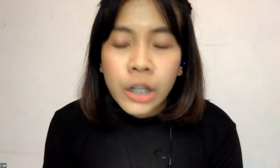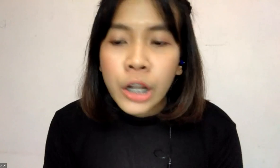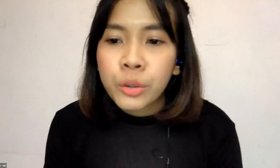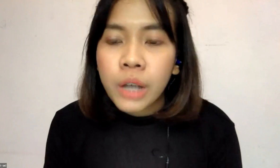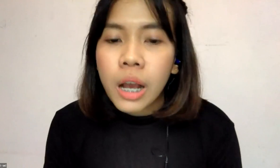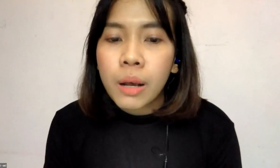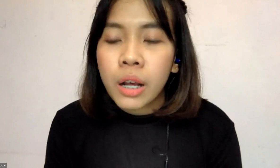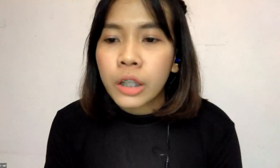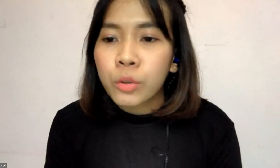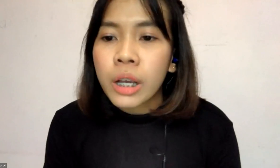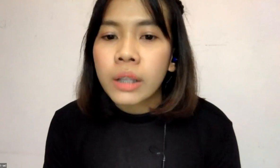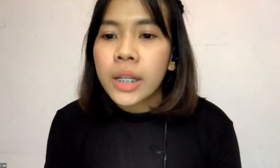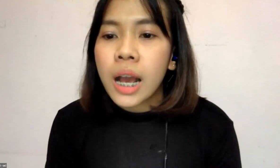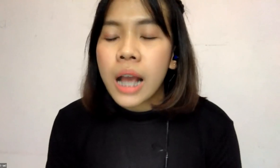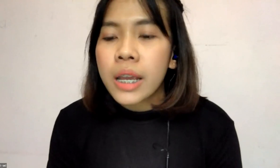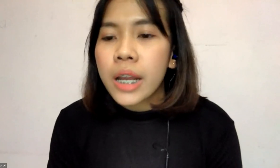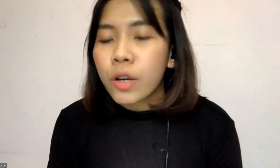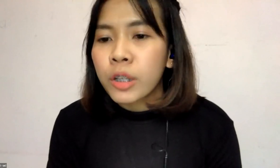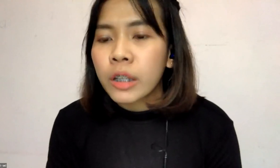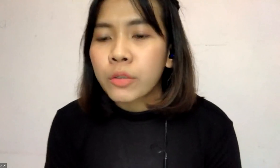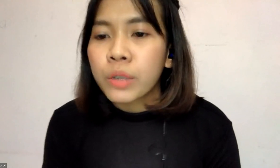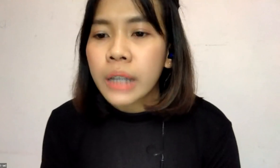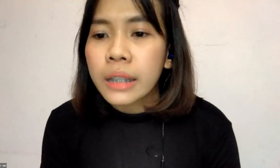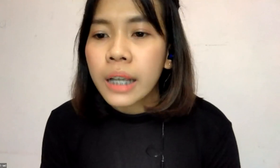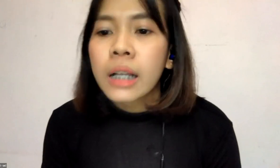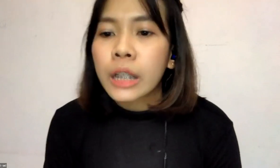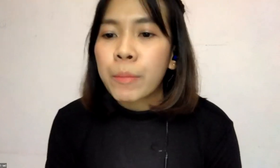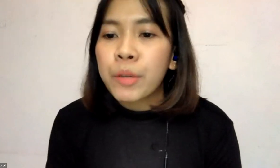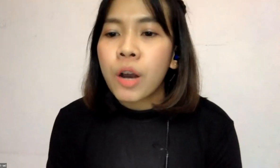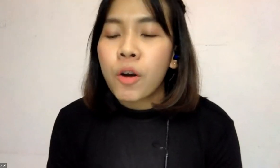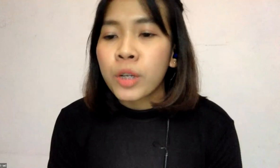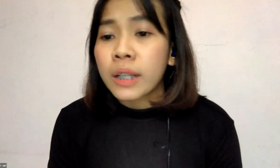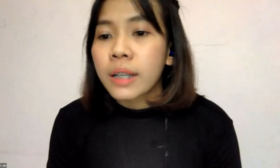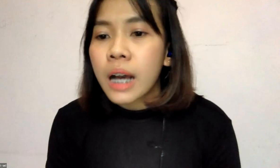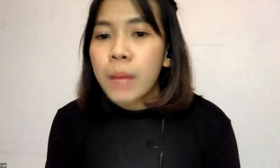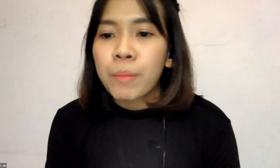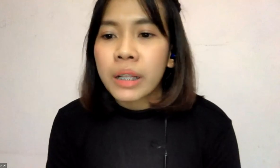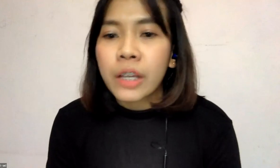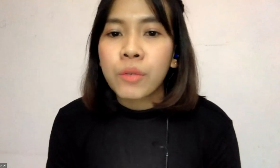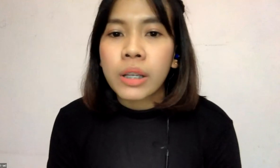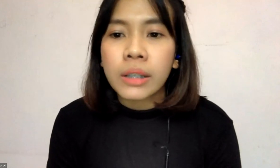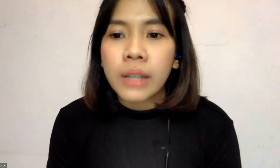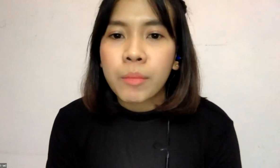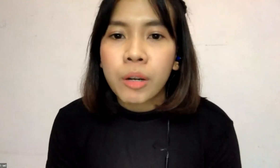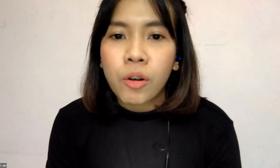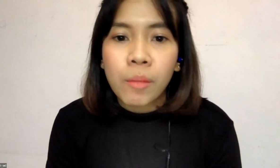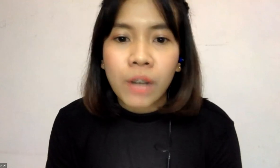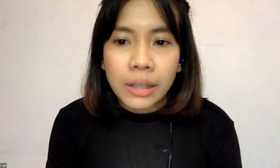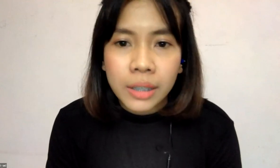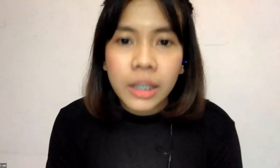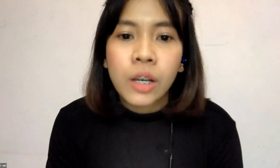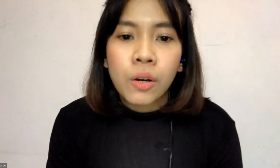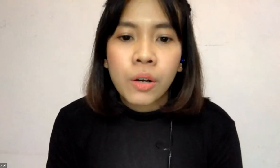dan juga tentunya tidak hanya dari komunitas tulis saja tetapi juga komunitas dengar pemerintah juga kita saling